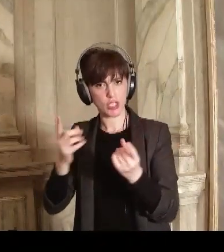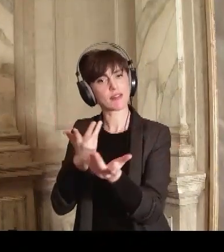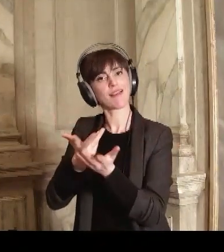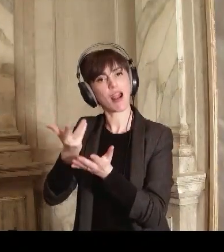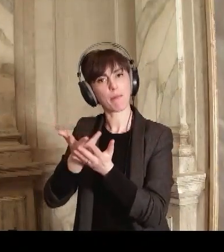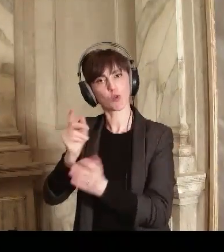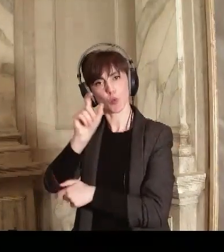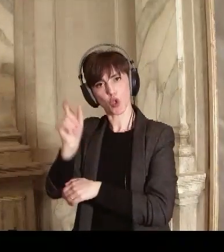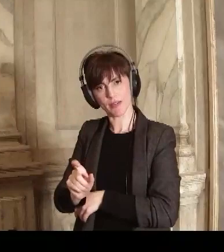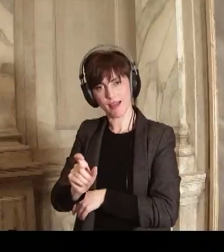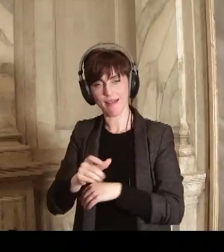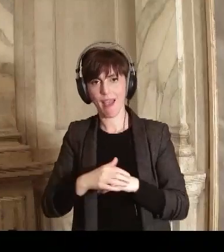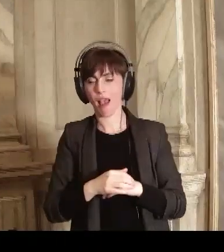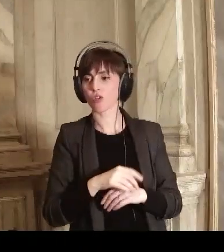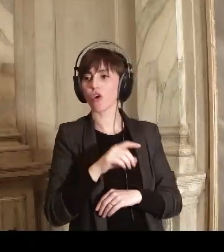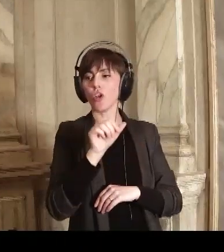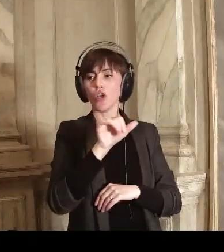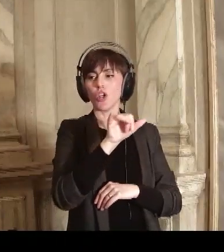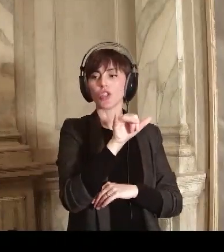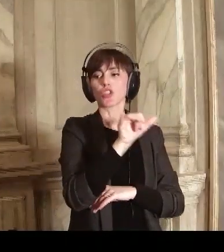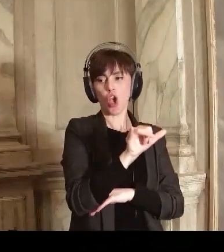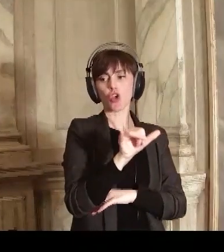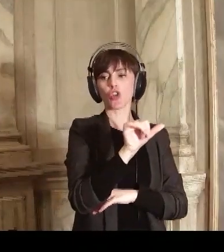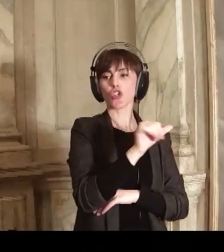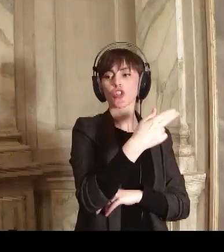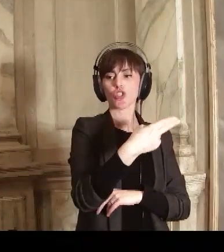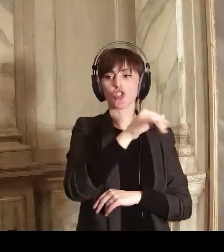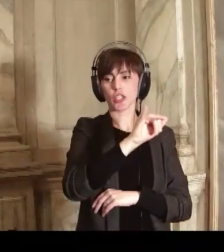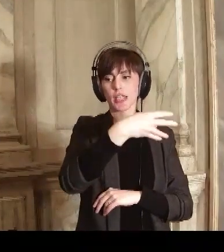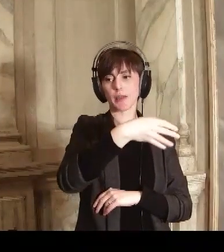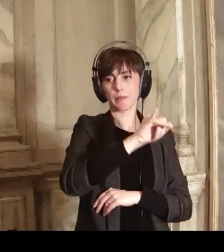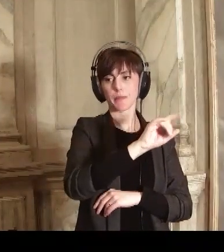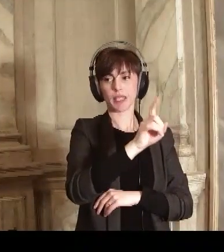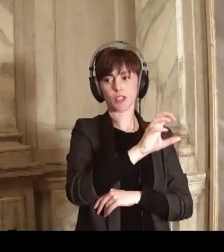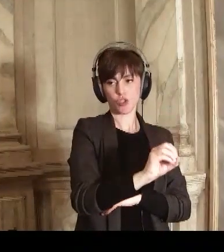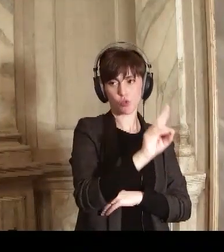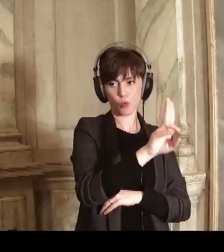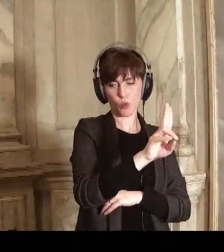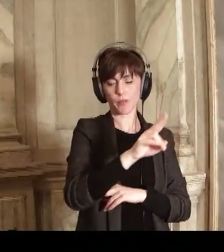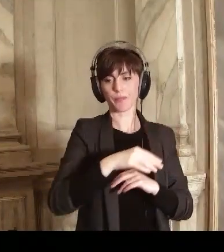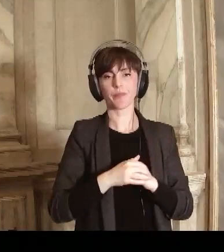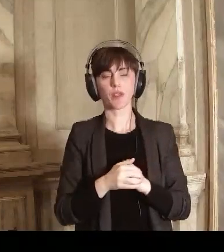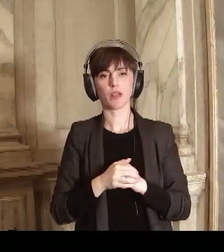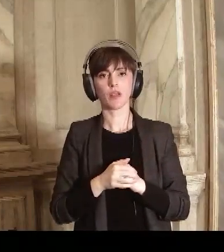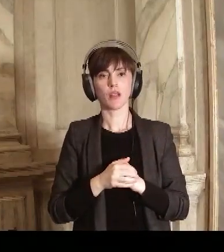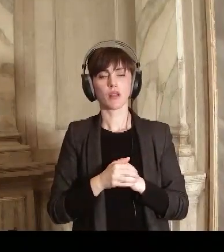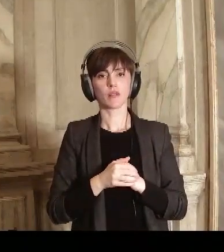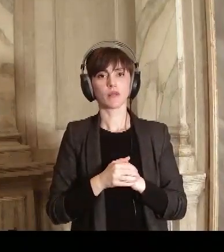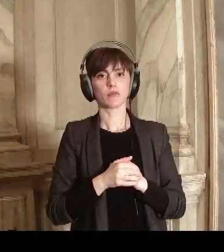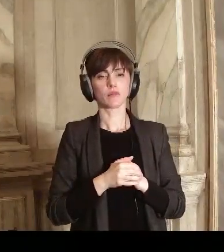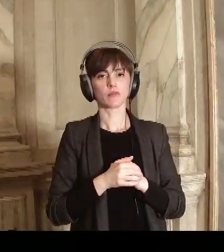Yoko Shimizu, biologa, artista transmediale e multimediale e parte del